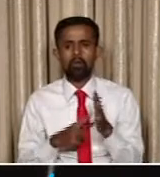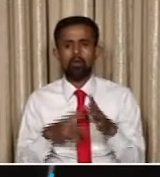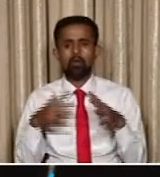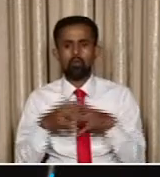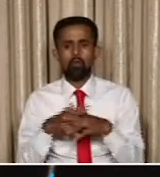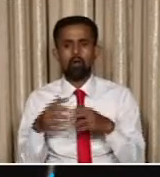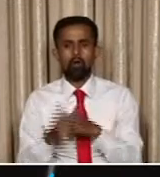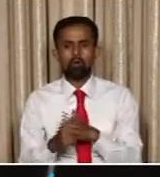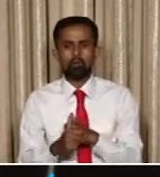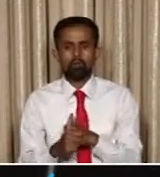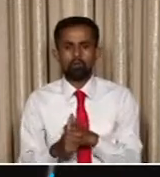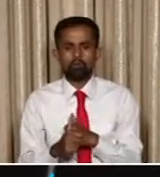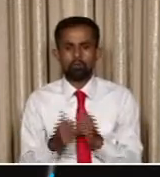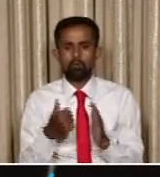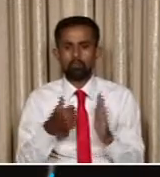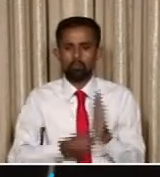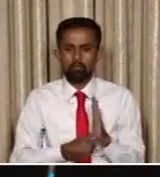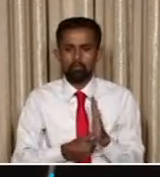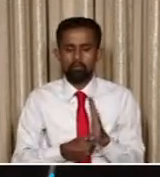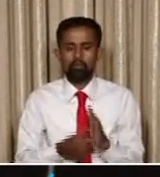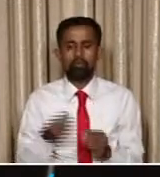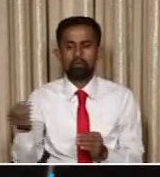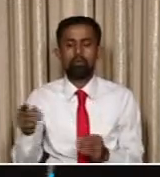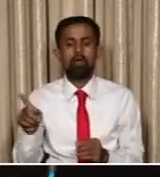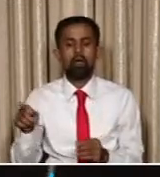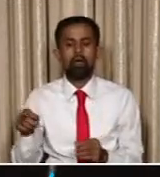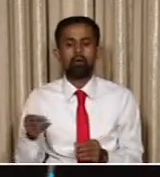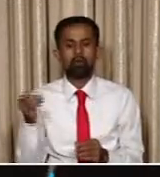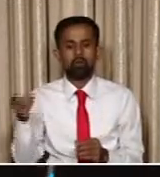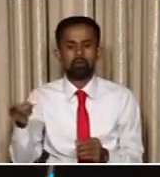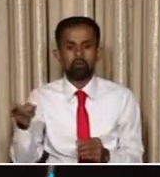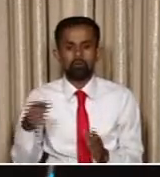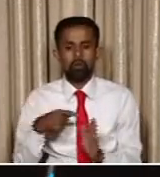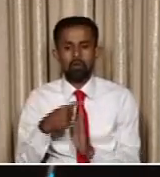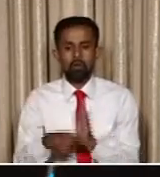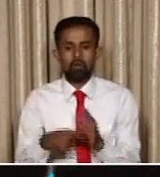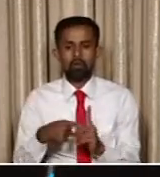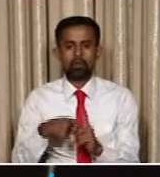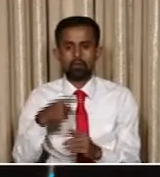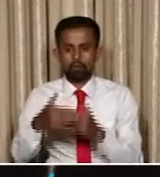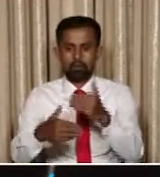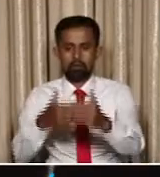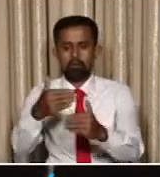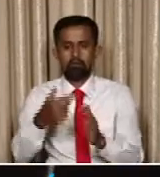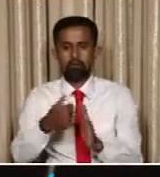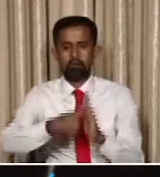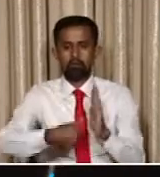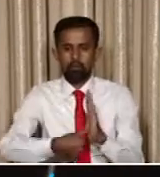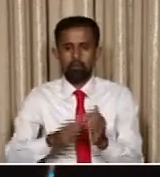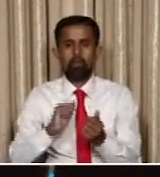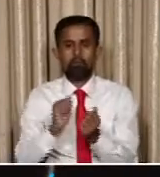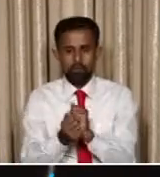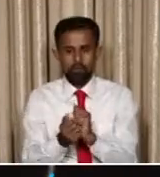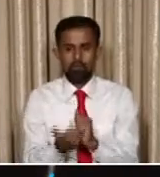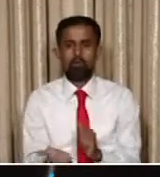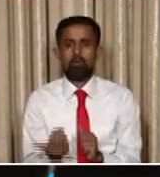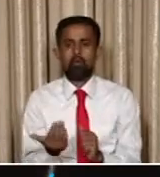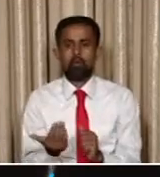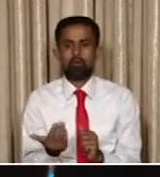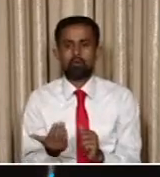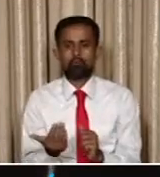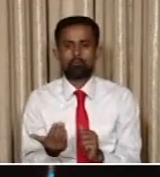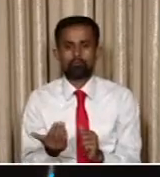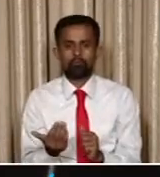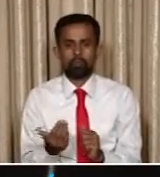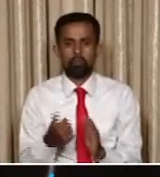रटे मे पणत् गेन्ने कौरु वेनुवेन्द मे रट इदिरियट यन्न नम् मे पणत् वेनस वेन्न ओनि